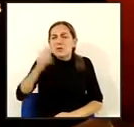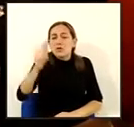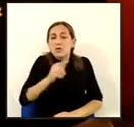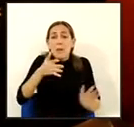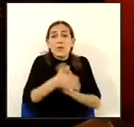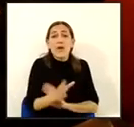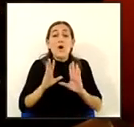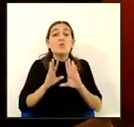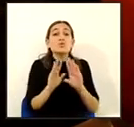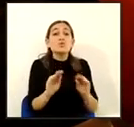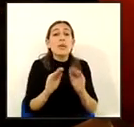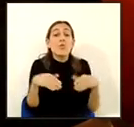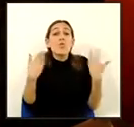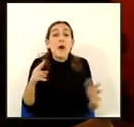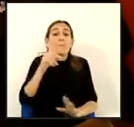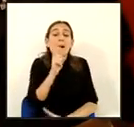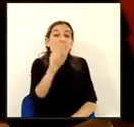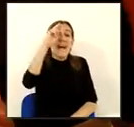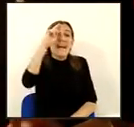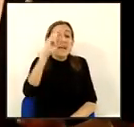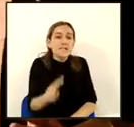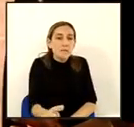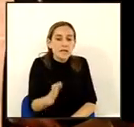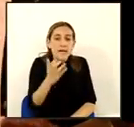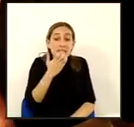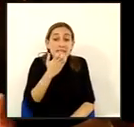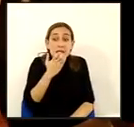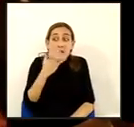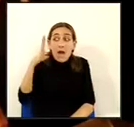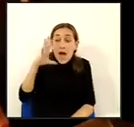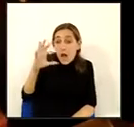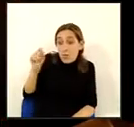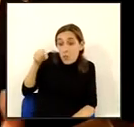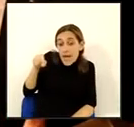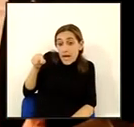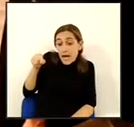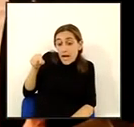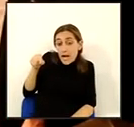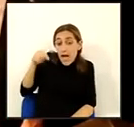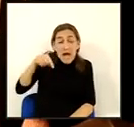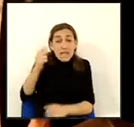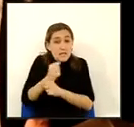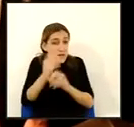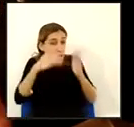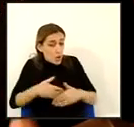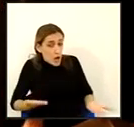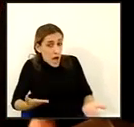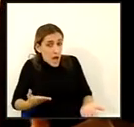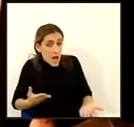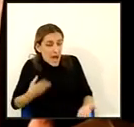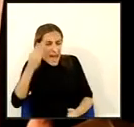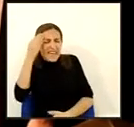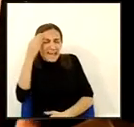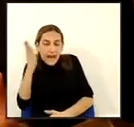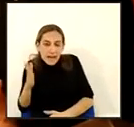utilitzat aquesta paraula, respecte. Si algú veu que aquí no té feina, crec que no és